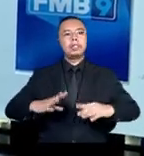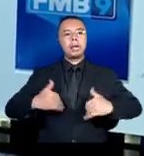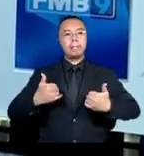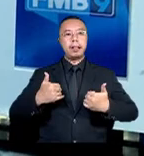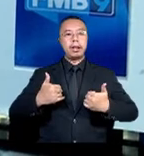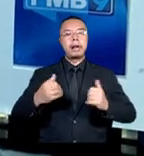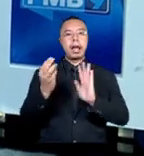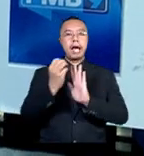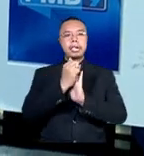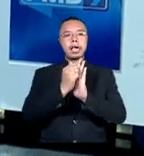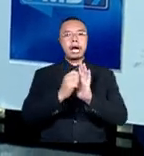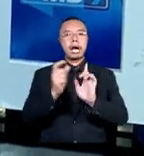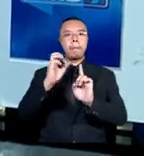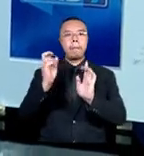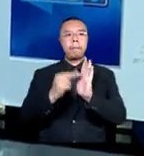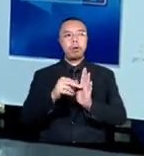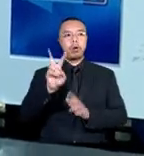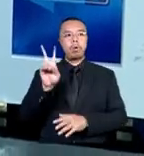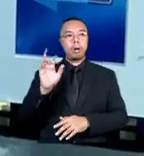Kesuksesan penyelenggaraan PON ke-20